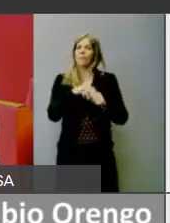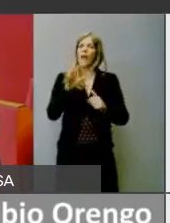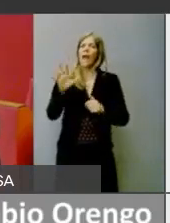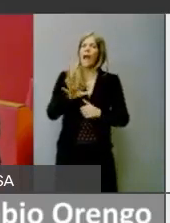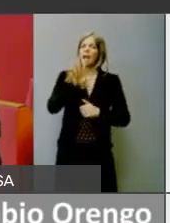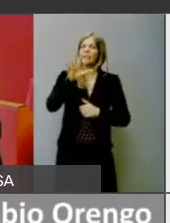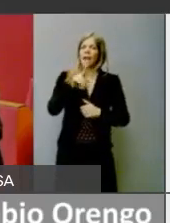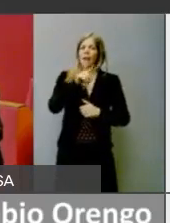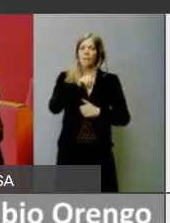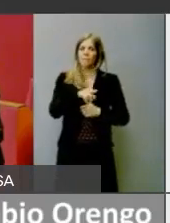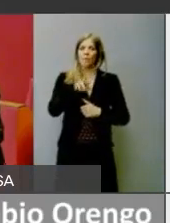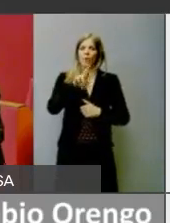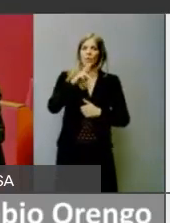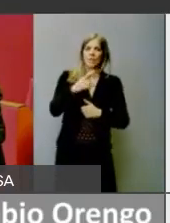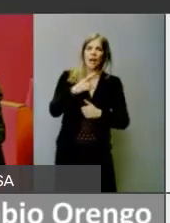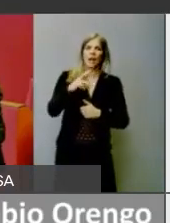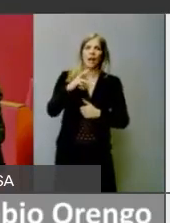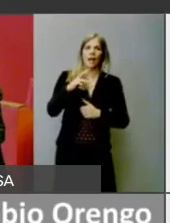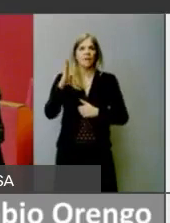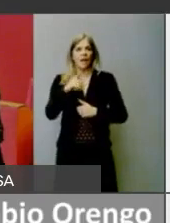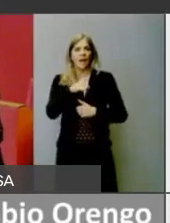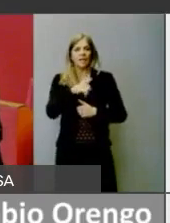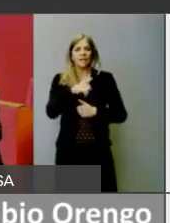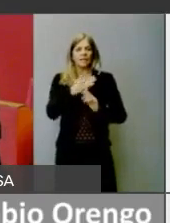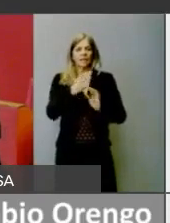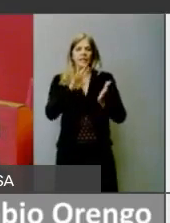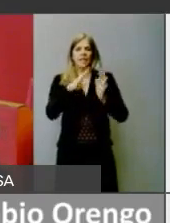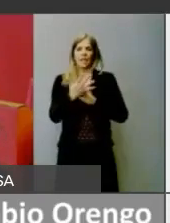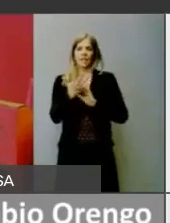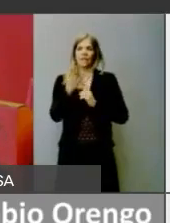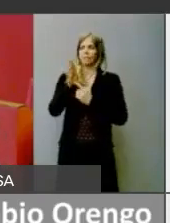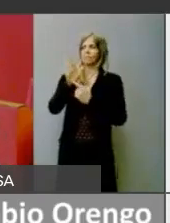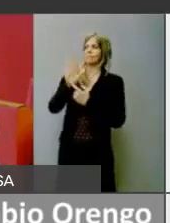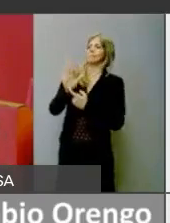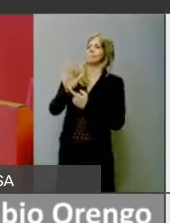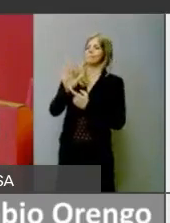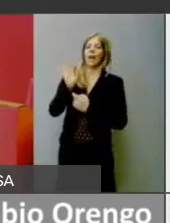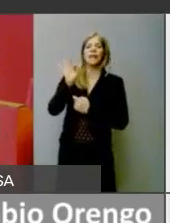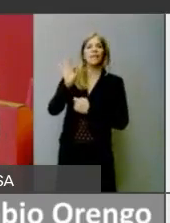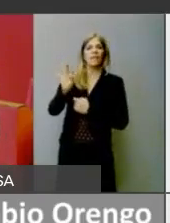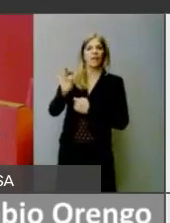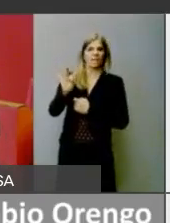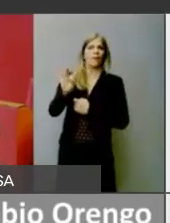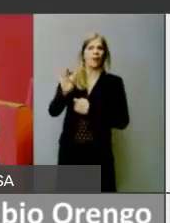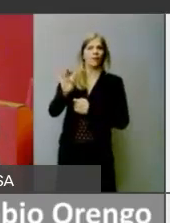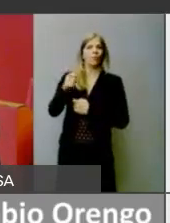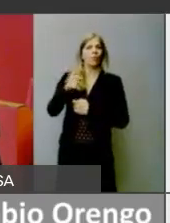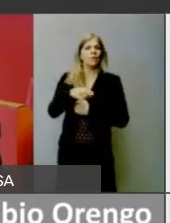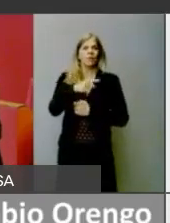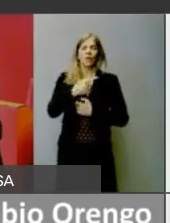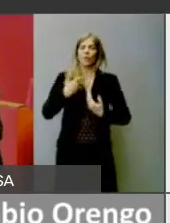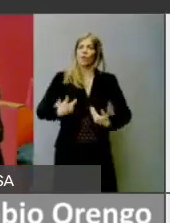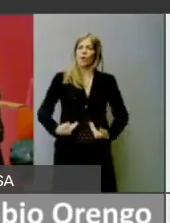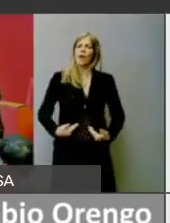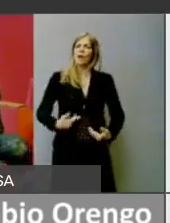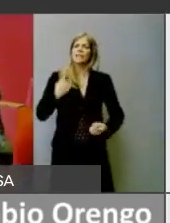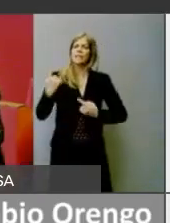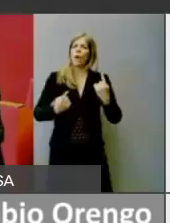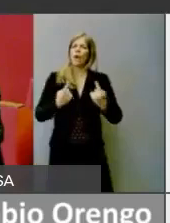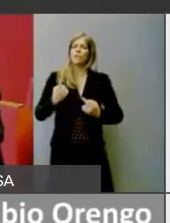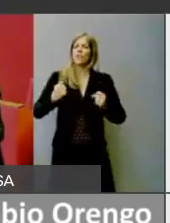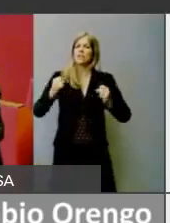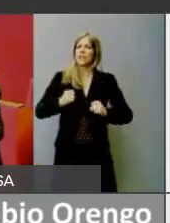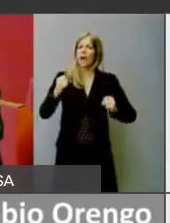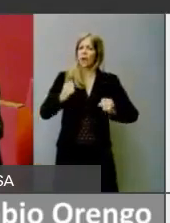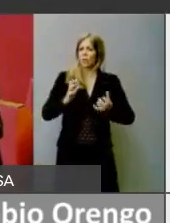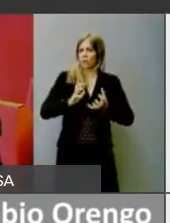particolarmente significativo, perché proprio a partire da questa condizione Rossana Bensi non si è coraggiata,